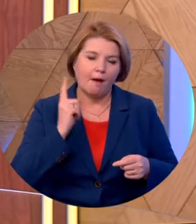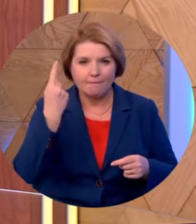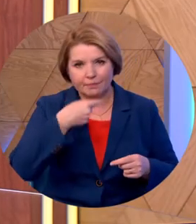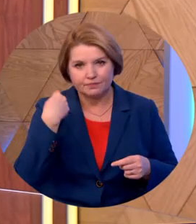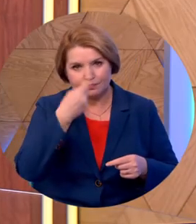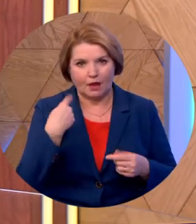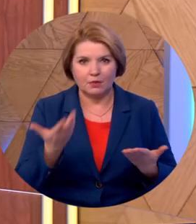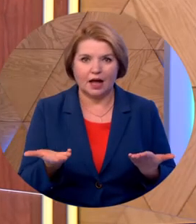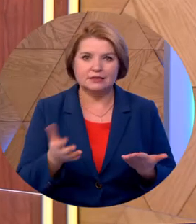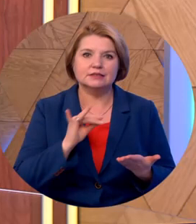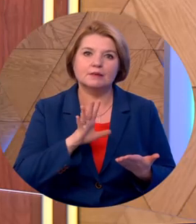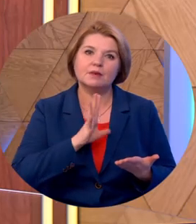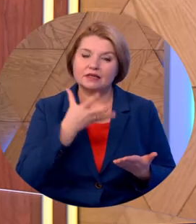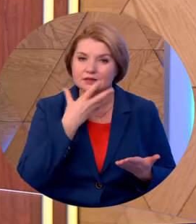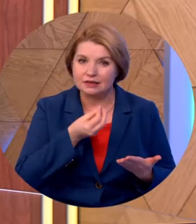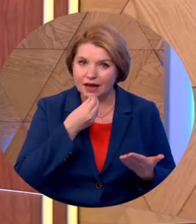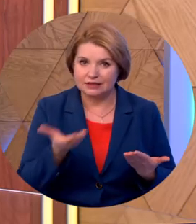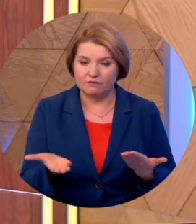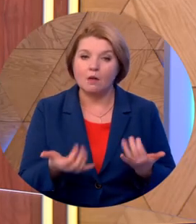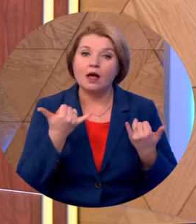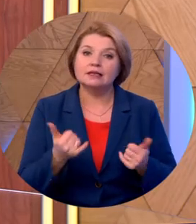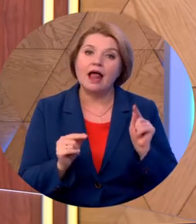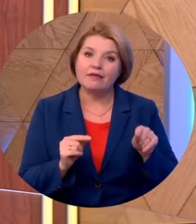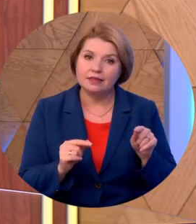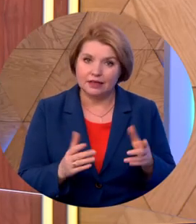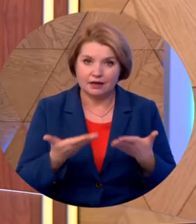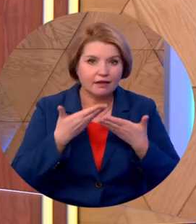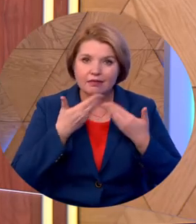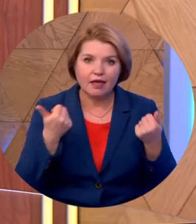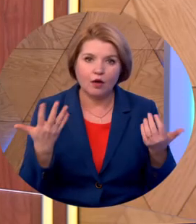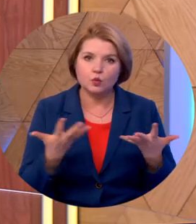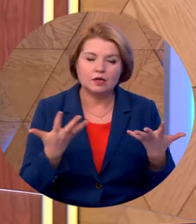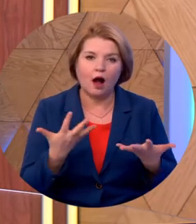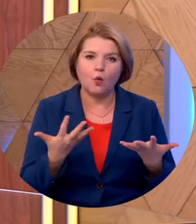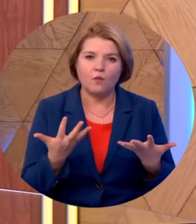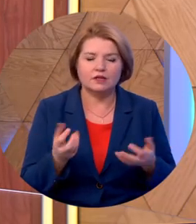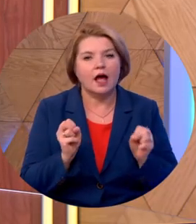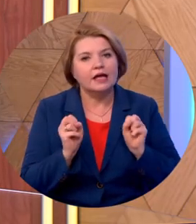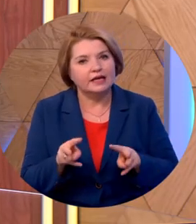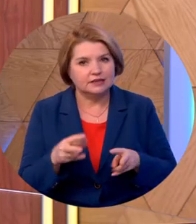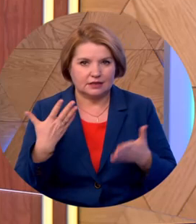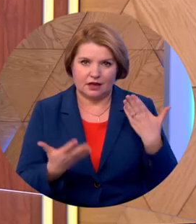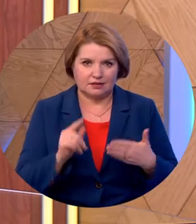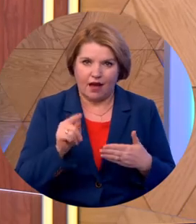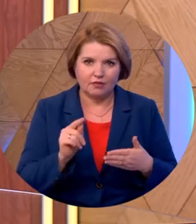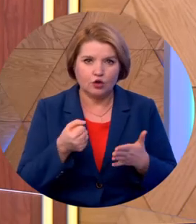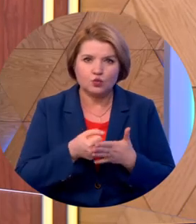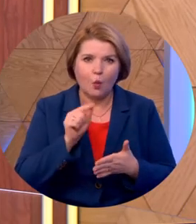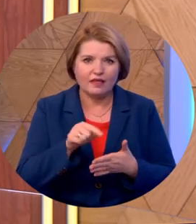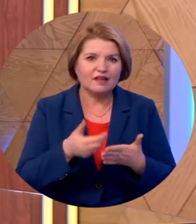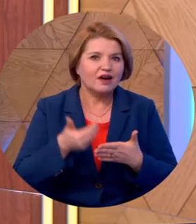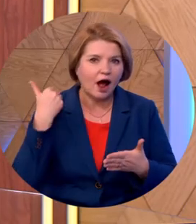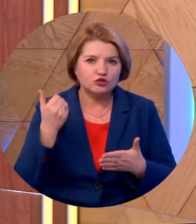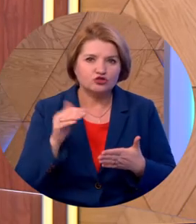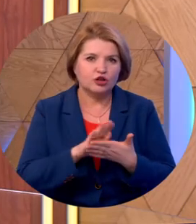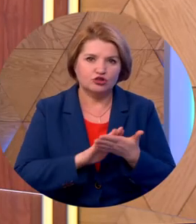и стать прекрасным вот для них нет ли какого-то риска если они не делали до этого этих процедур вот сейчас они